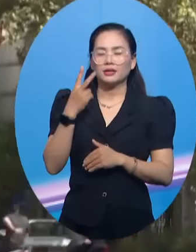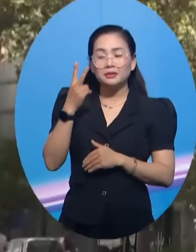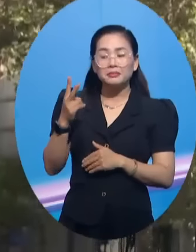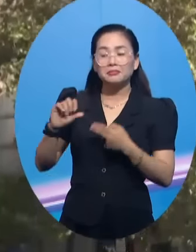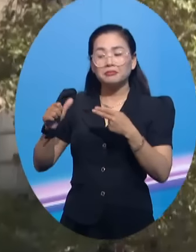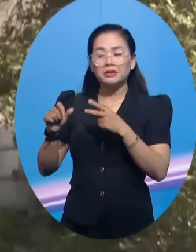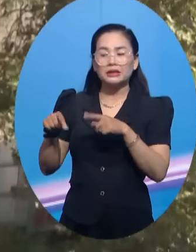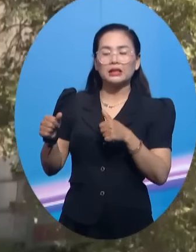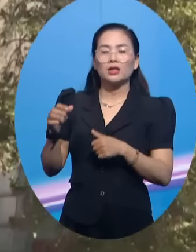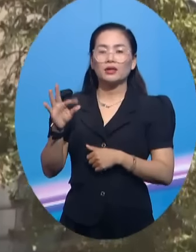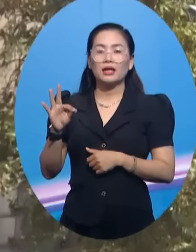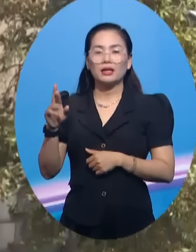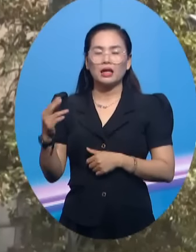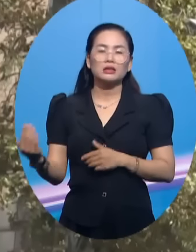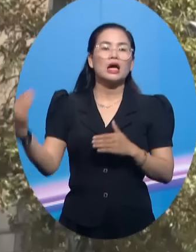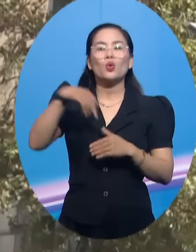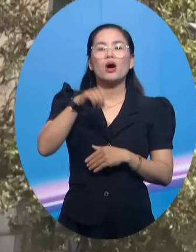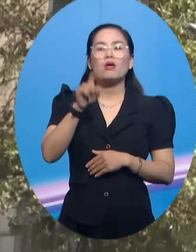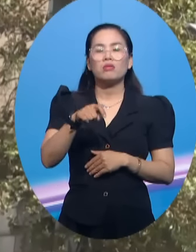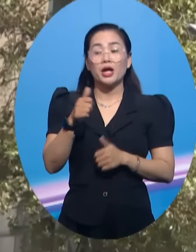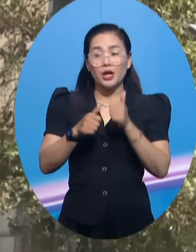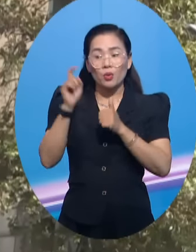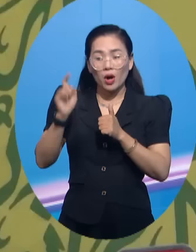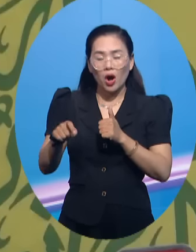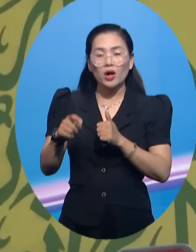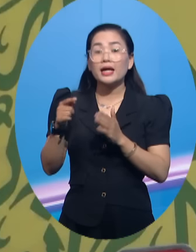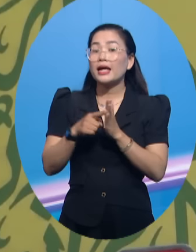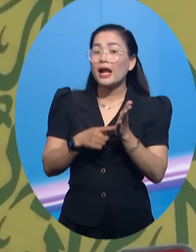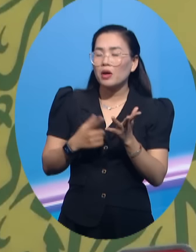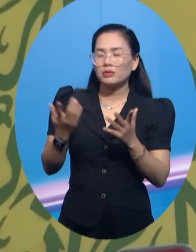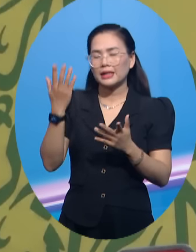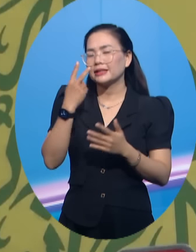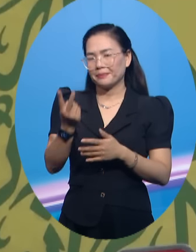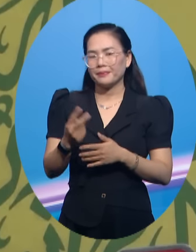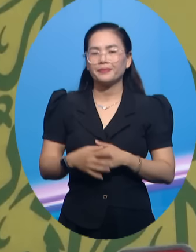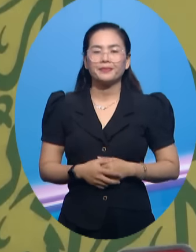xác định xem liệu Tehran có trả đũa hay không, nếu có thì khi nào sẽ diễn ra.